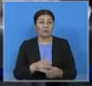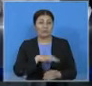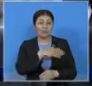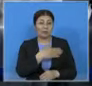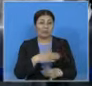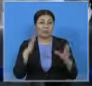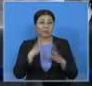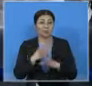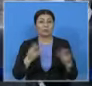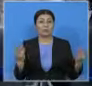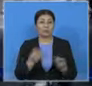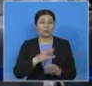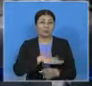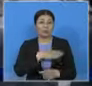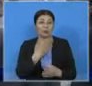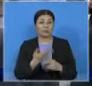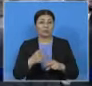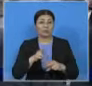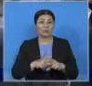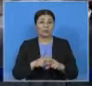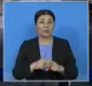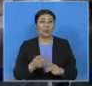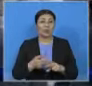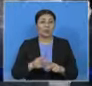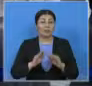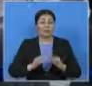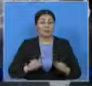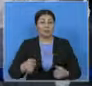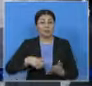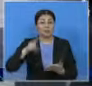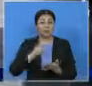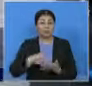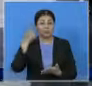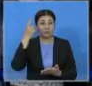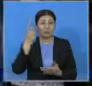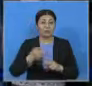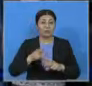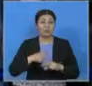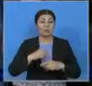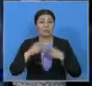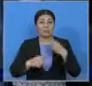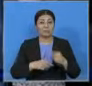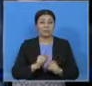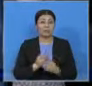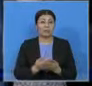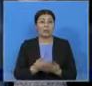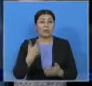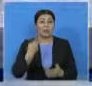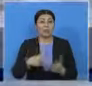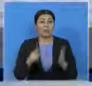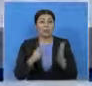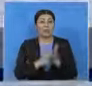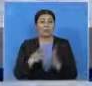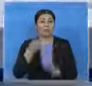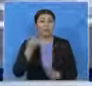выставках, рассказываем молодым об особенностях тазы. Подрастающее поколение должно знать достояние предков. Отметим, 27 и